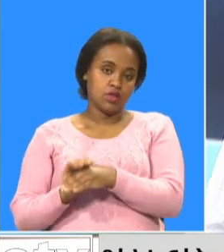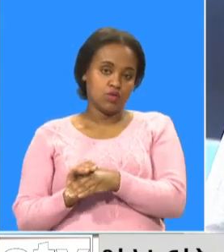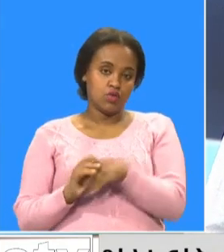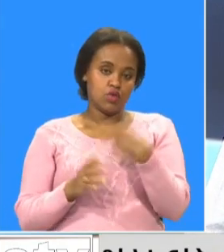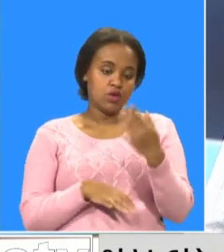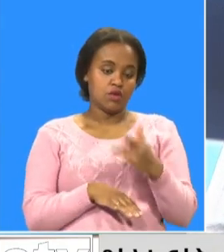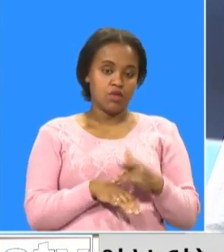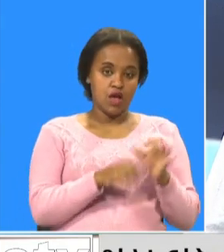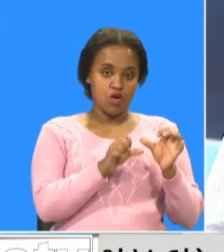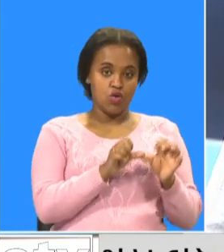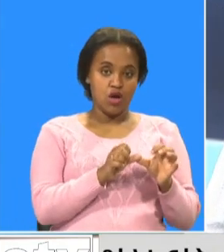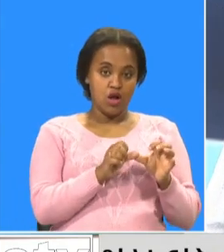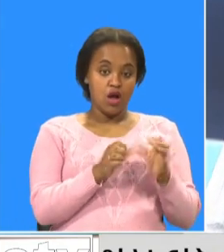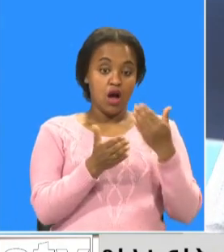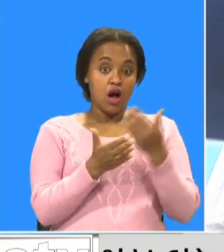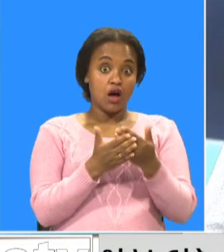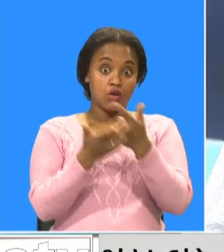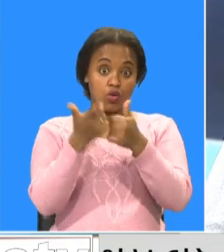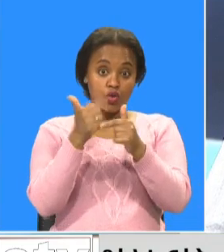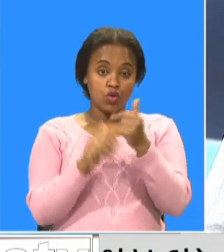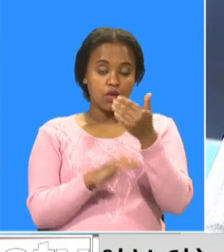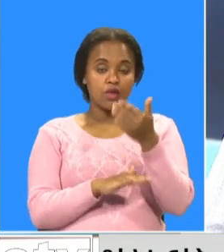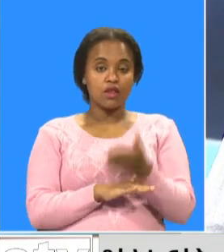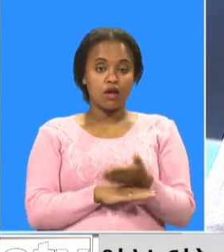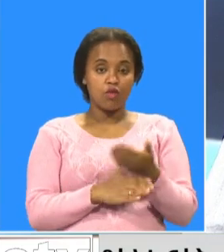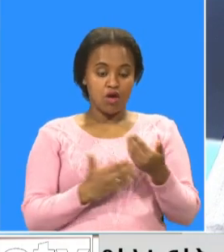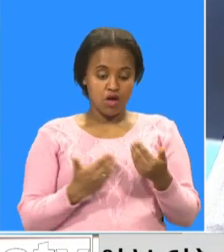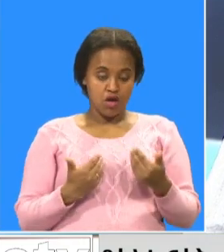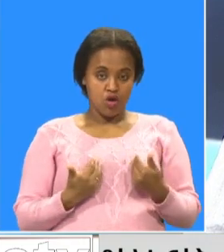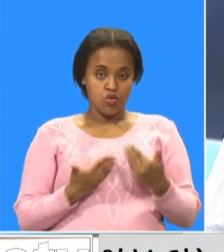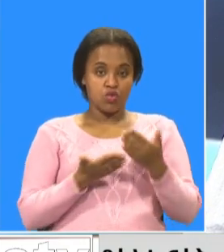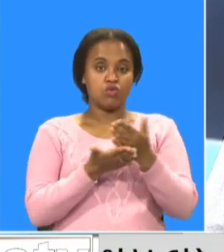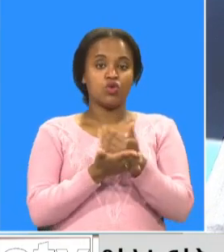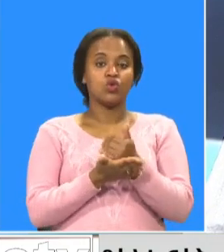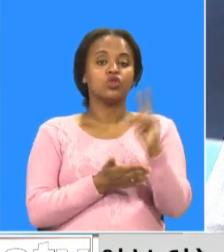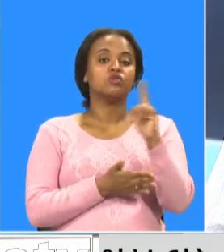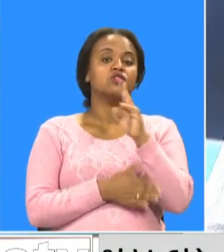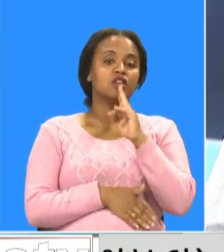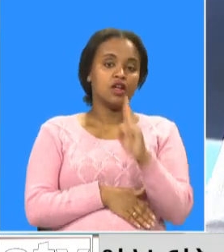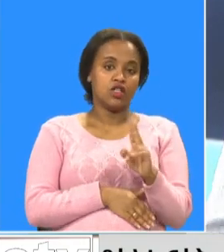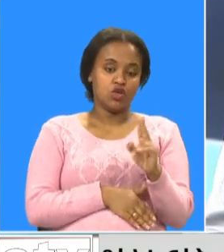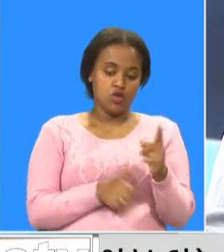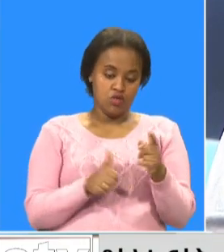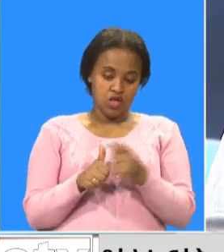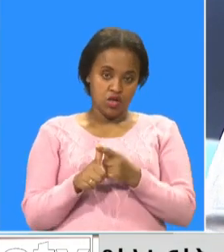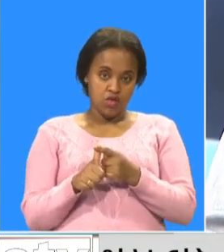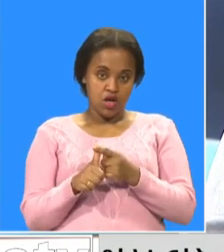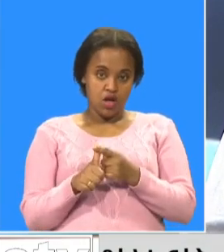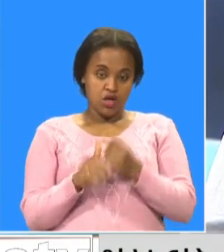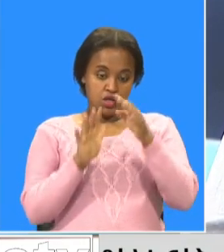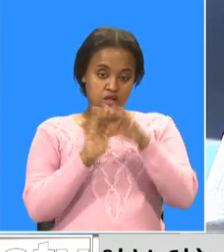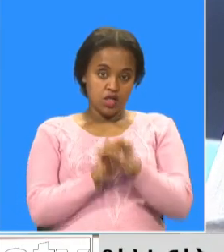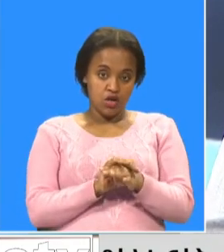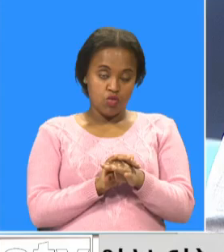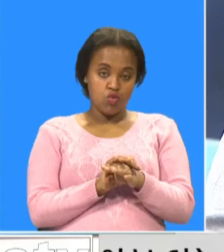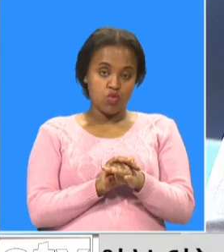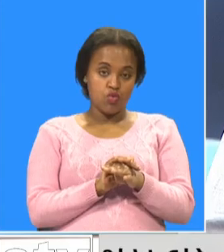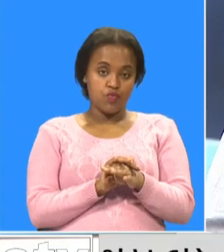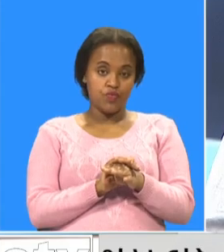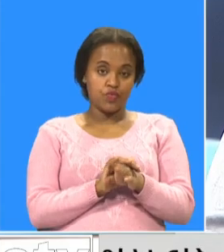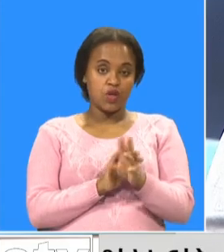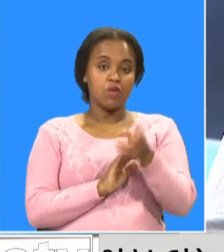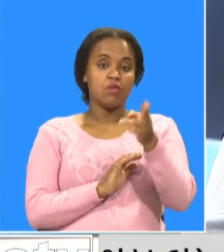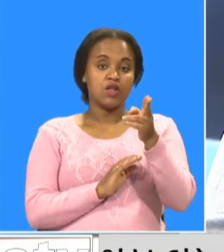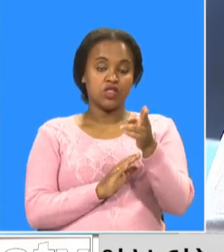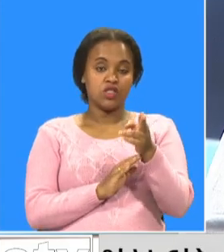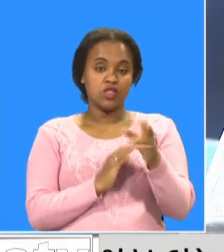ያ አቅርቦት ነው። ስለዚህ አቅርቦቱ ከመጣ በኋላ ያሉት ምርቶች ምንድናቸው? መጀመሪያ ሲገቡ